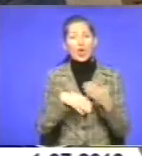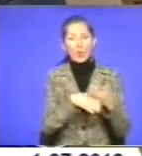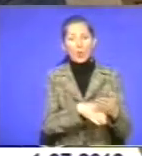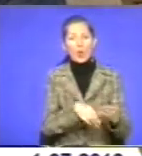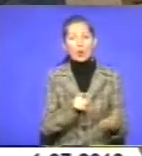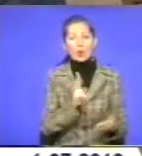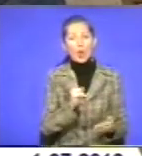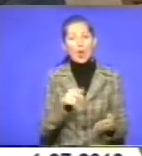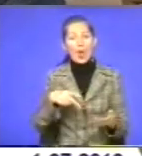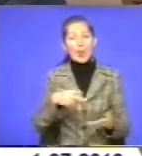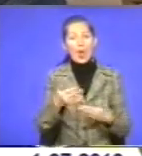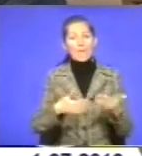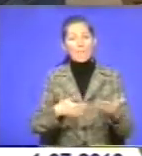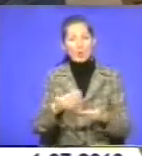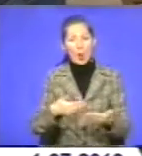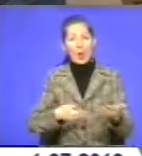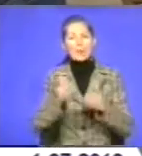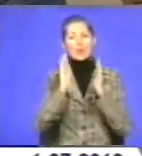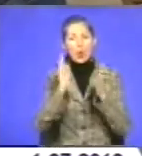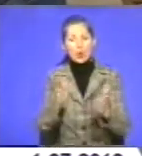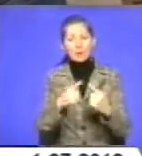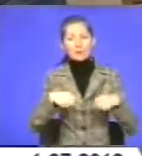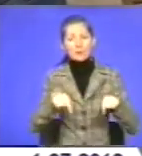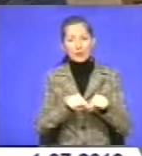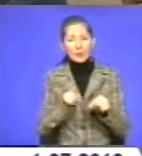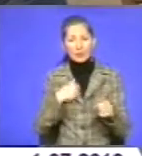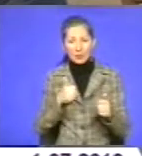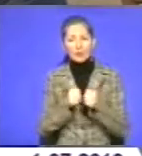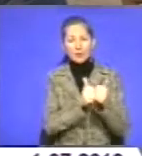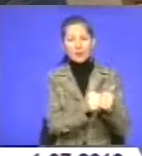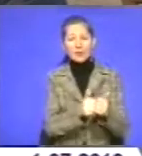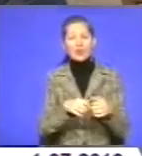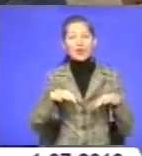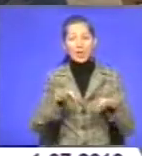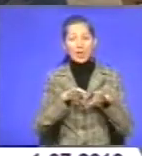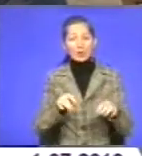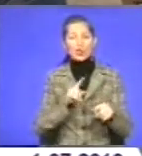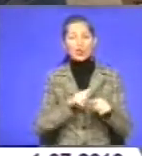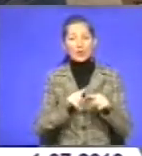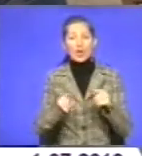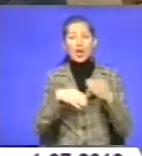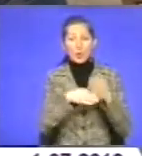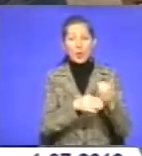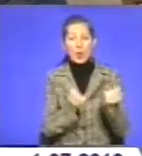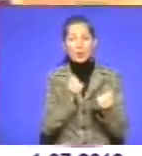пішою колоною. Пішу колону організовано, нас супроводжує автотранспорт, тобто ваша швидка, вона постійно супроводжує.